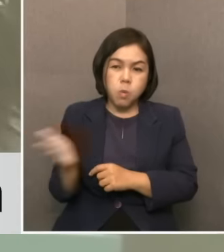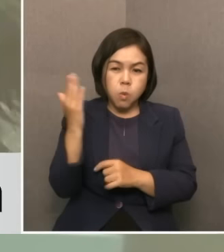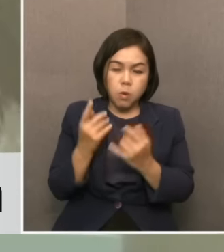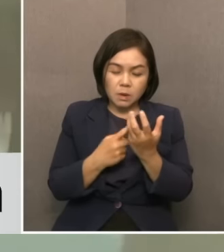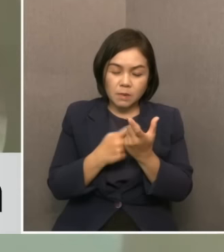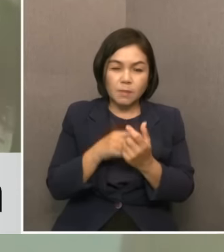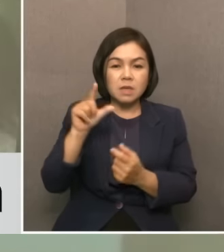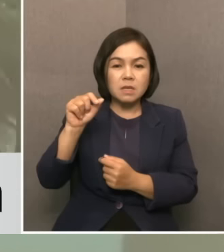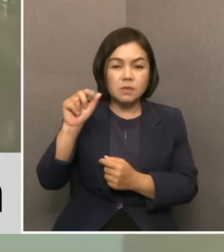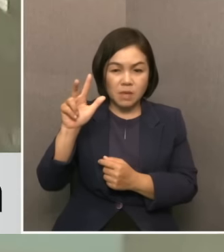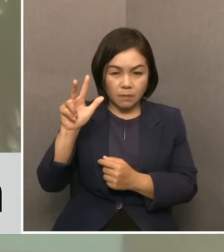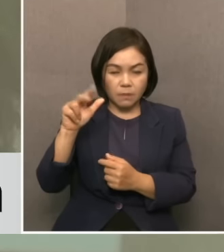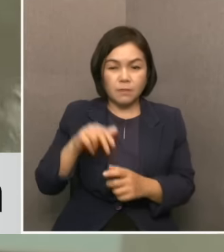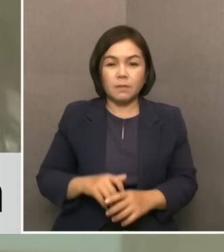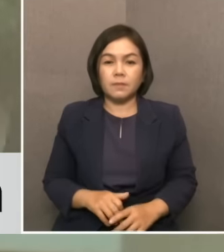กค่ะ